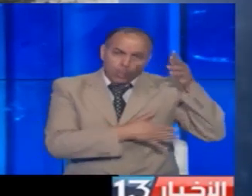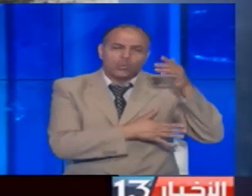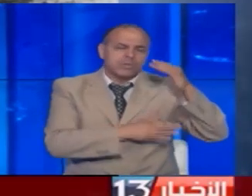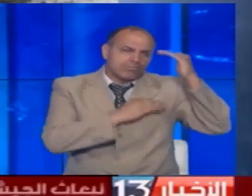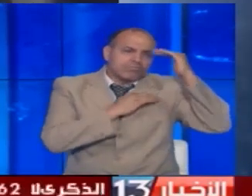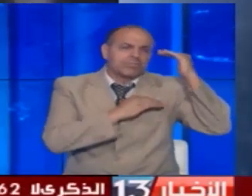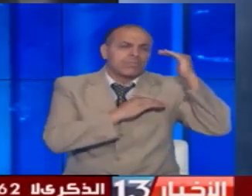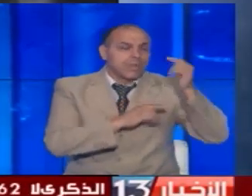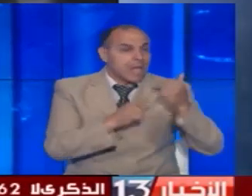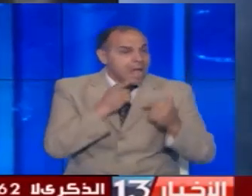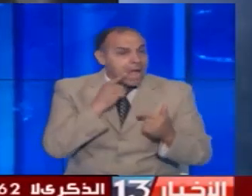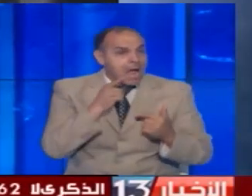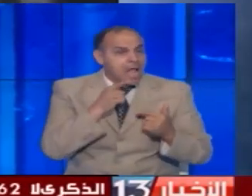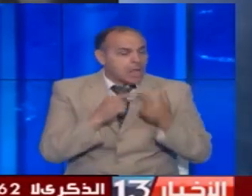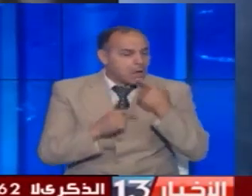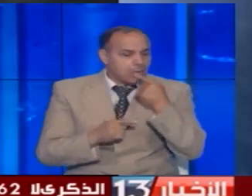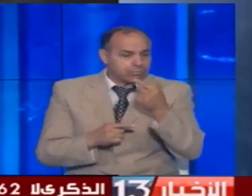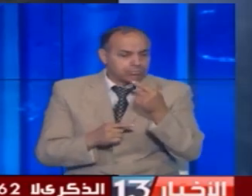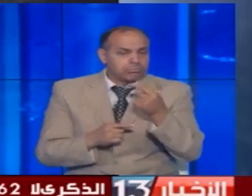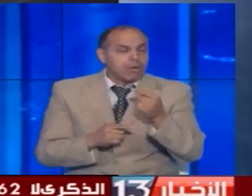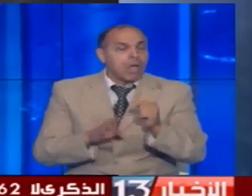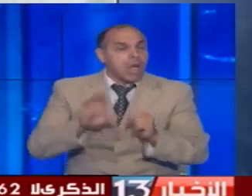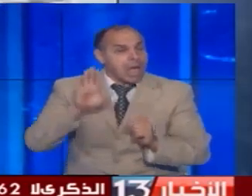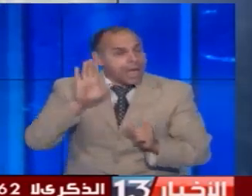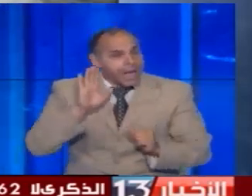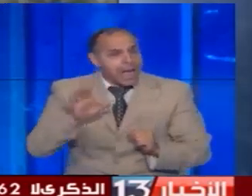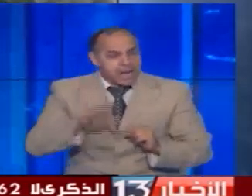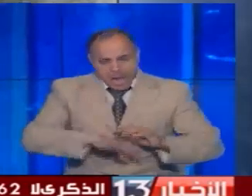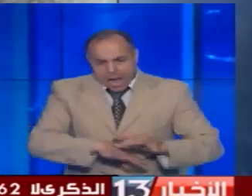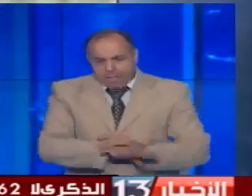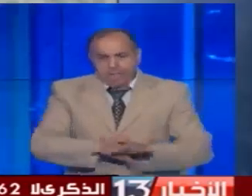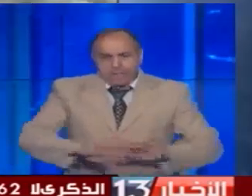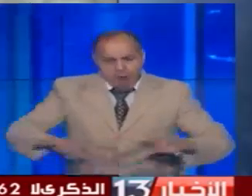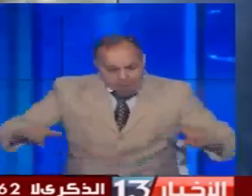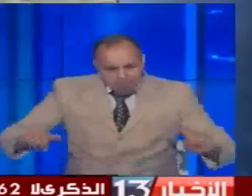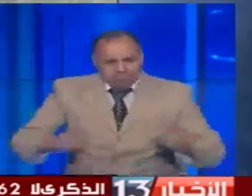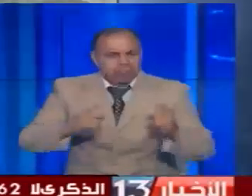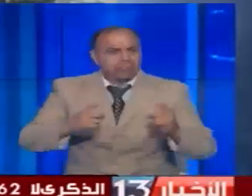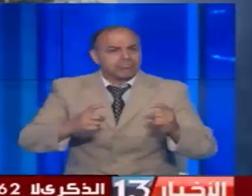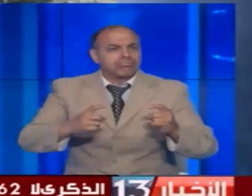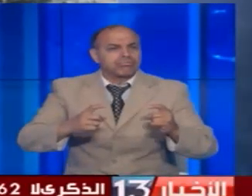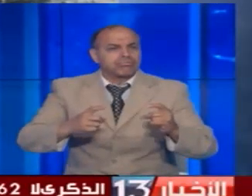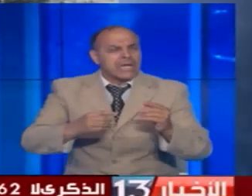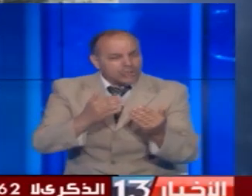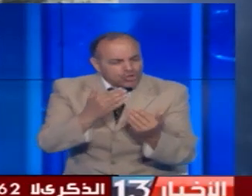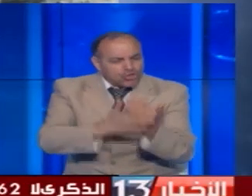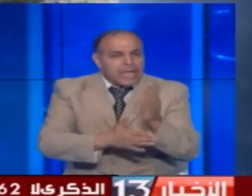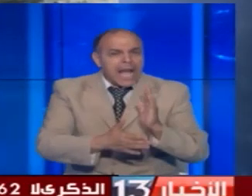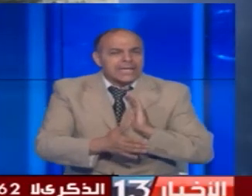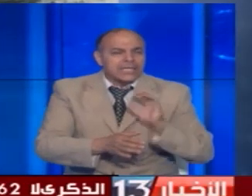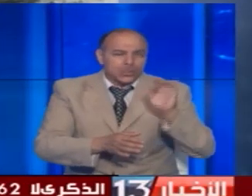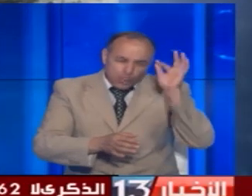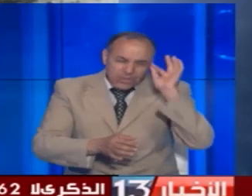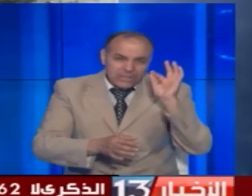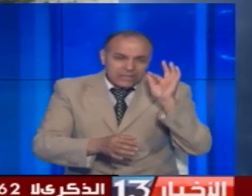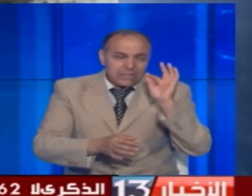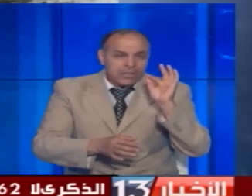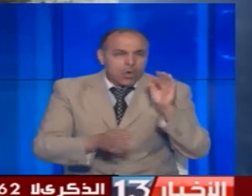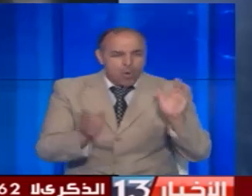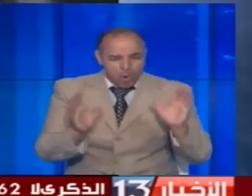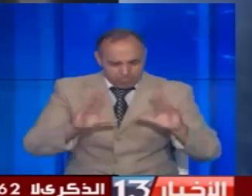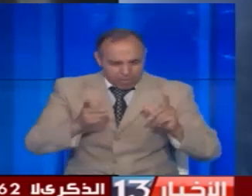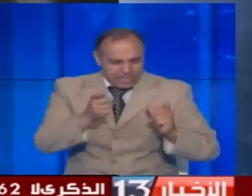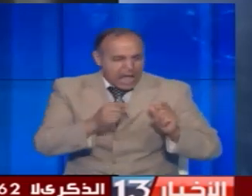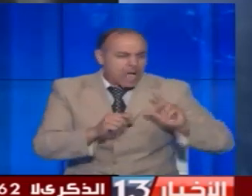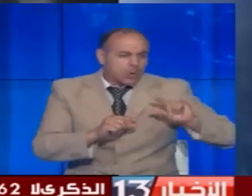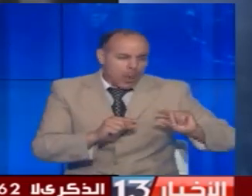وفدائه، يعمر صدورهم المتقدة حماس لخوض الحرب رغم حداثة عهدهم بالجيش وقلة العتاد